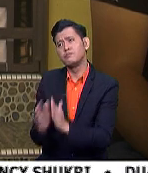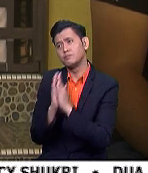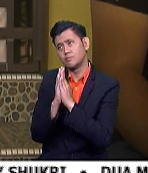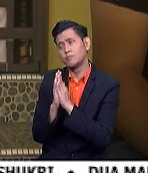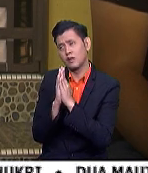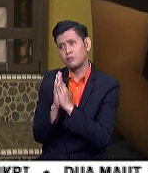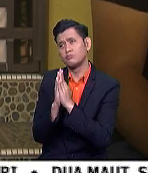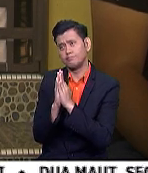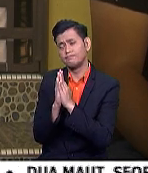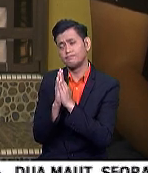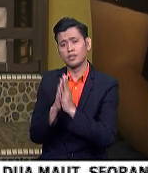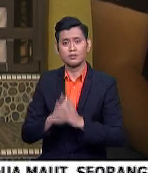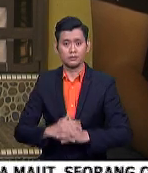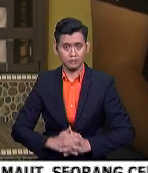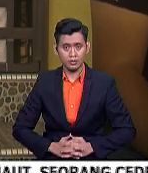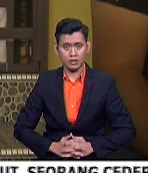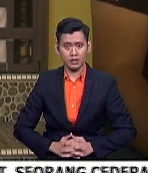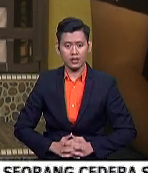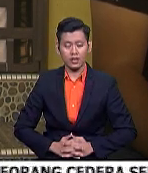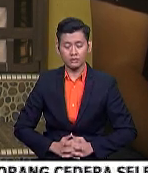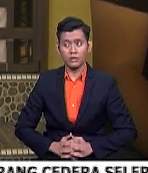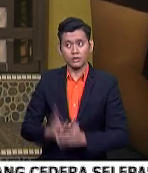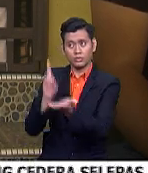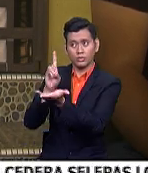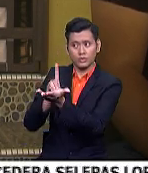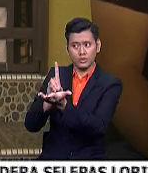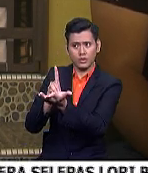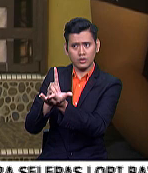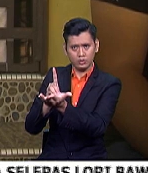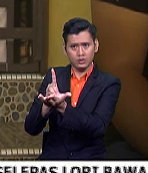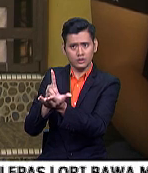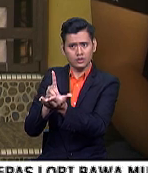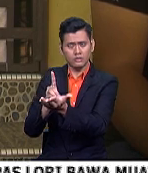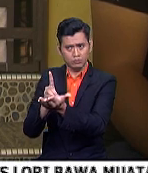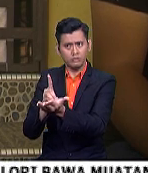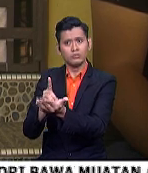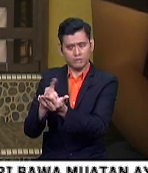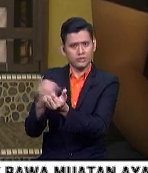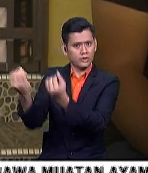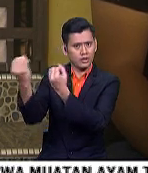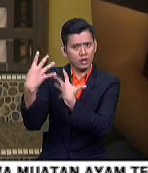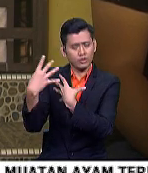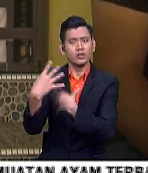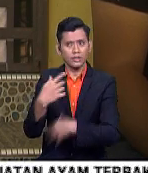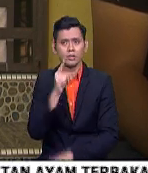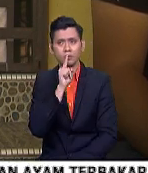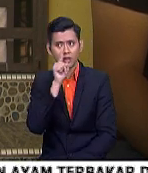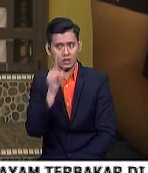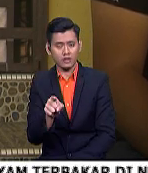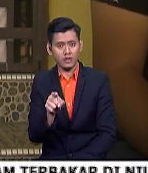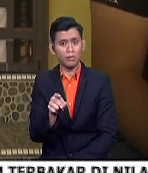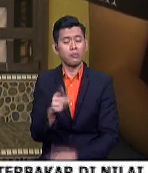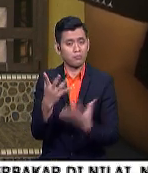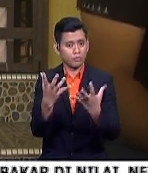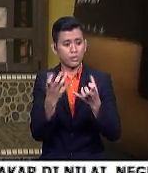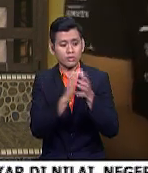Sampai saya memang saya kena marah balik lah dengan doktor sebab doktor kata kita nak selamatkan awak. Dia kata, okeylah tak apalah lah,